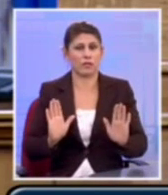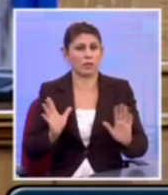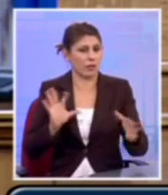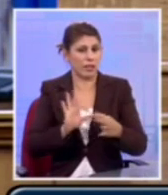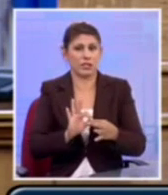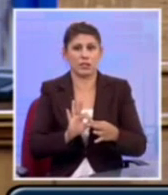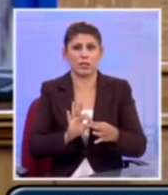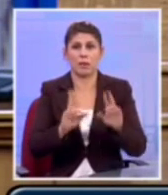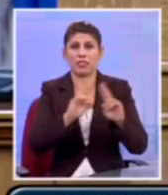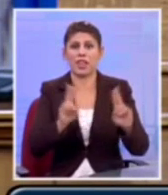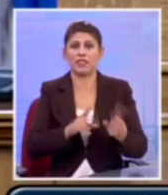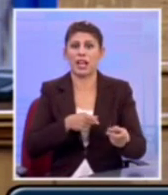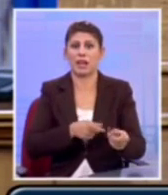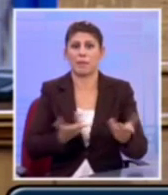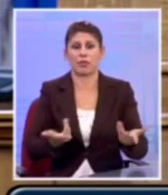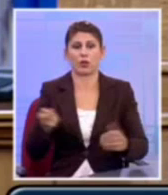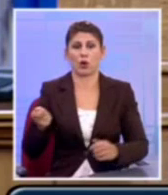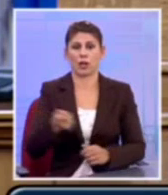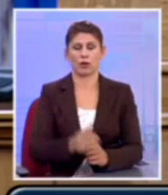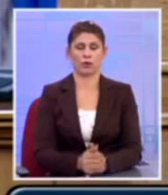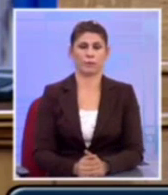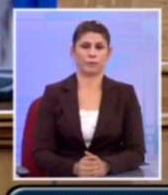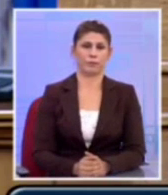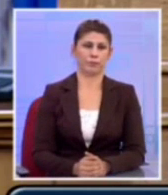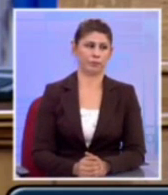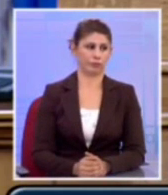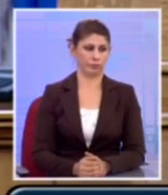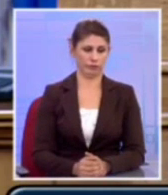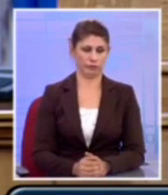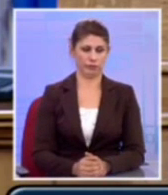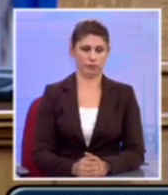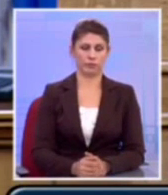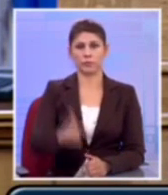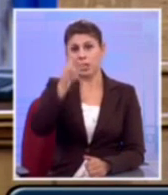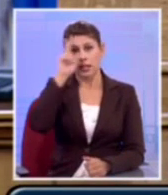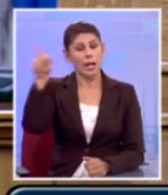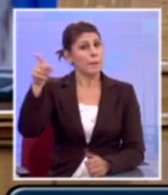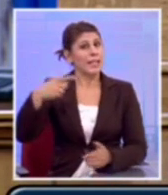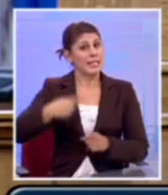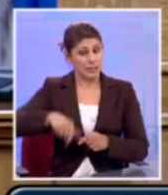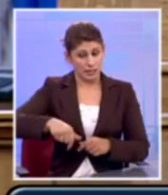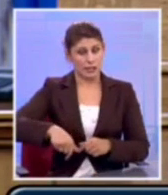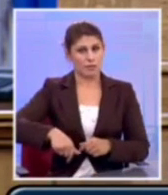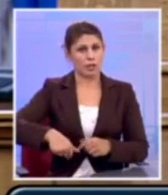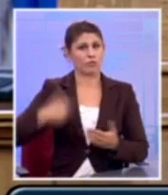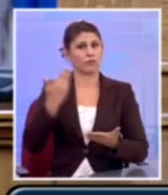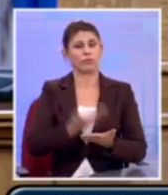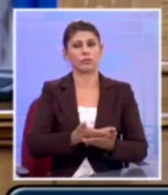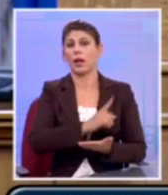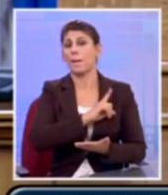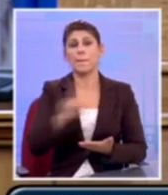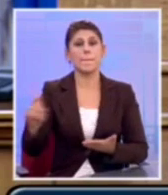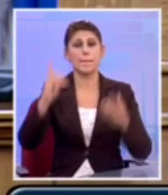συνδέεται με διεθνή εγκλήματα. Η Γερμανία σήμερα αξιώνει επίσης να